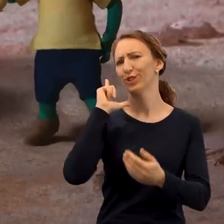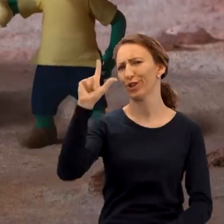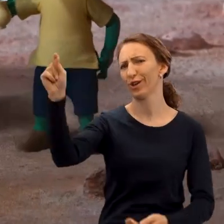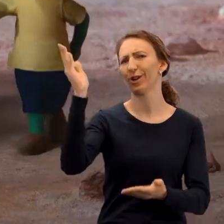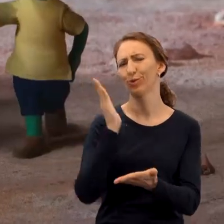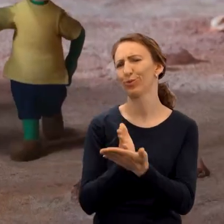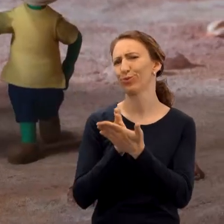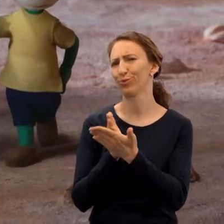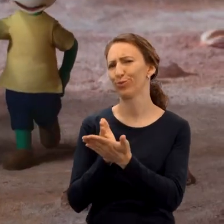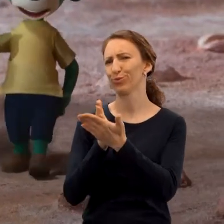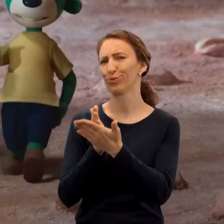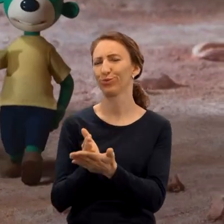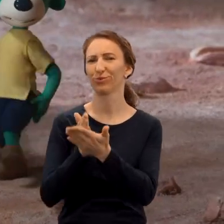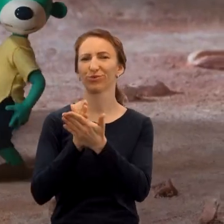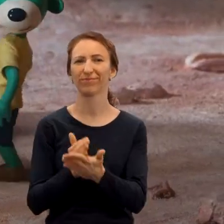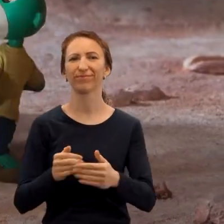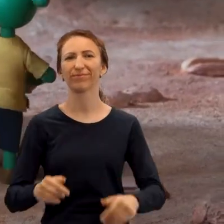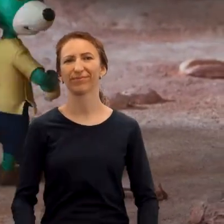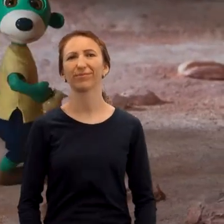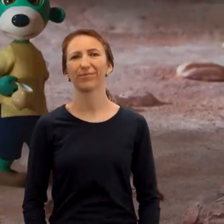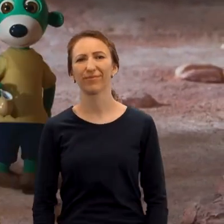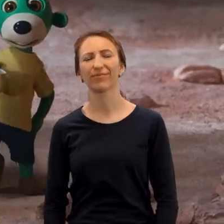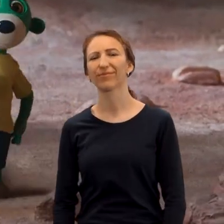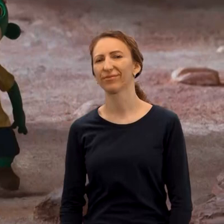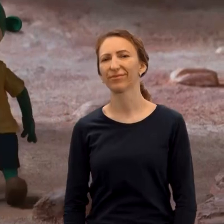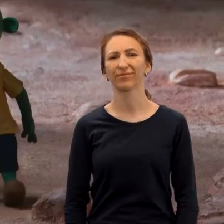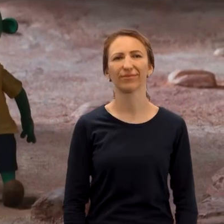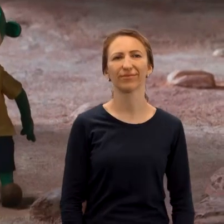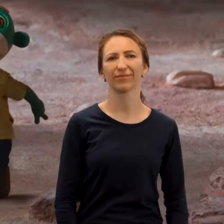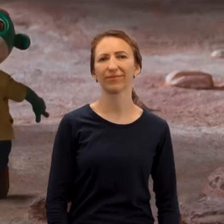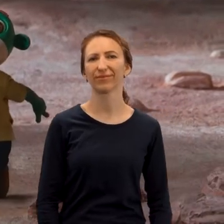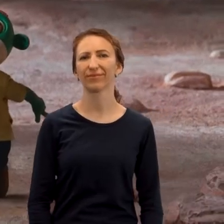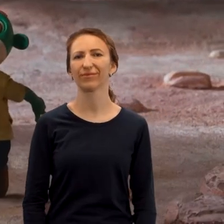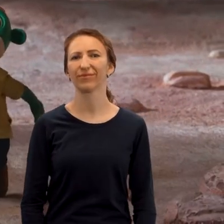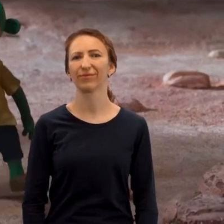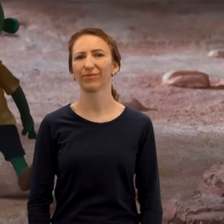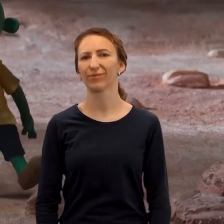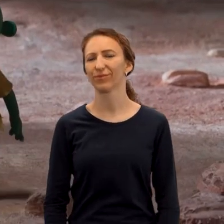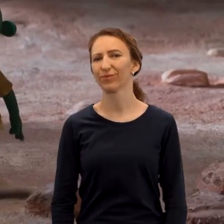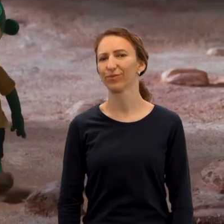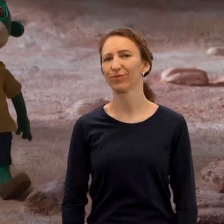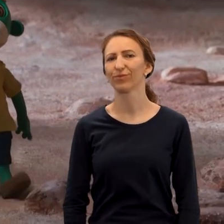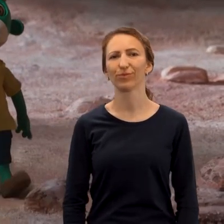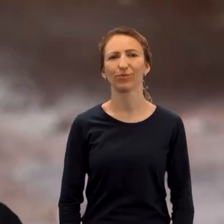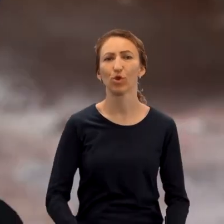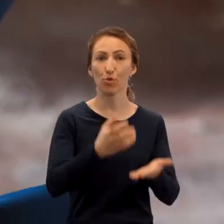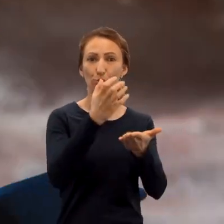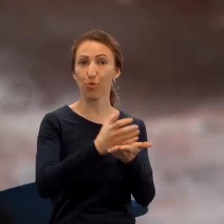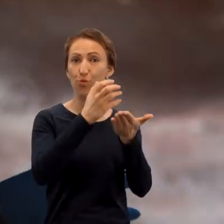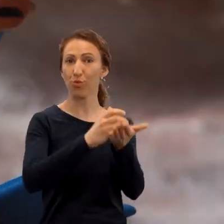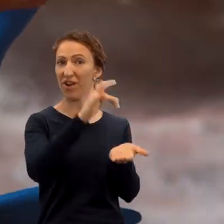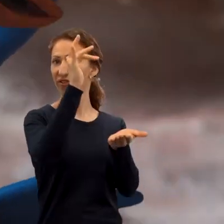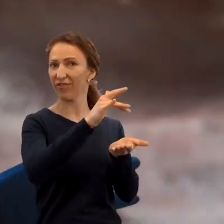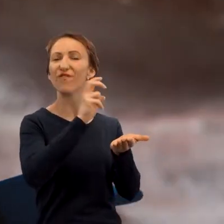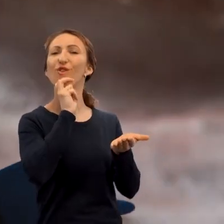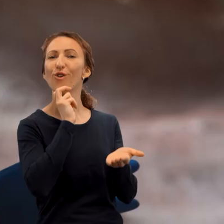Opuszczamy, opuszczamy już ten kraj. Ene, pene, ene, pene, beze, bez. Bo w